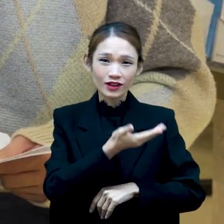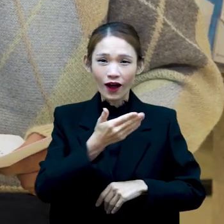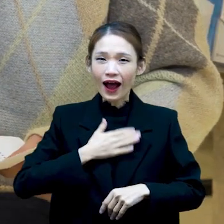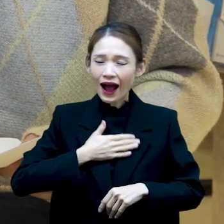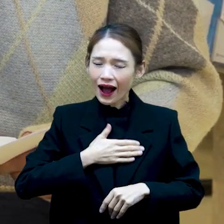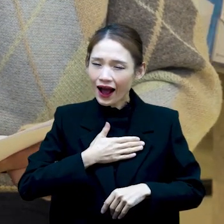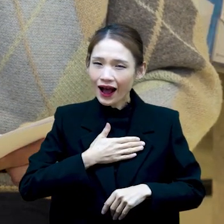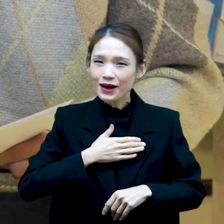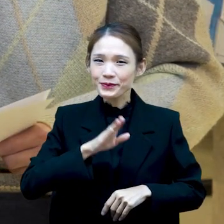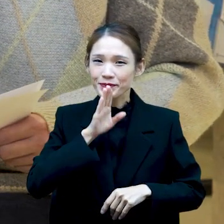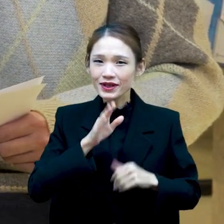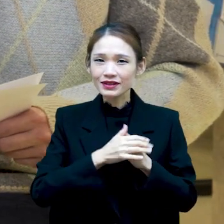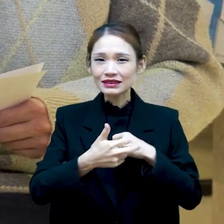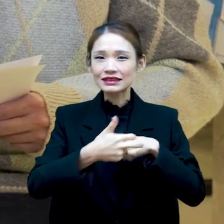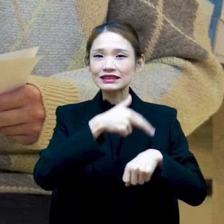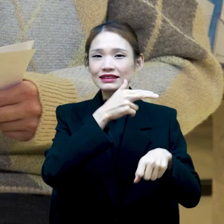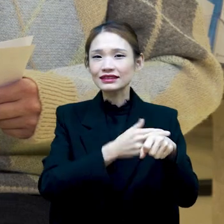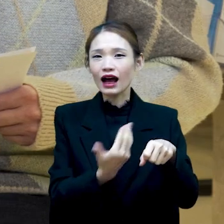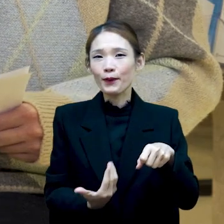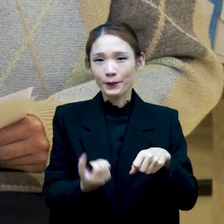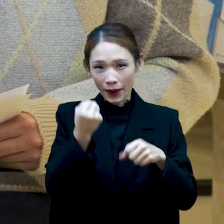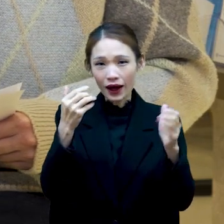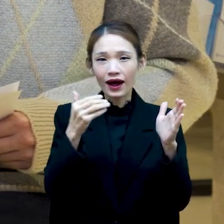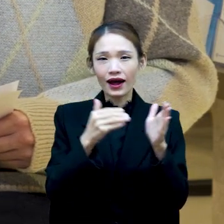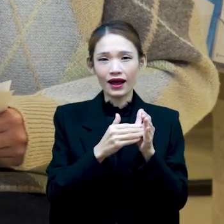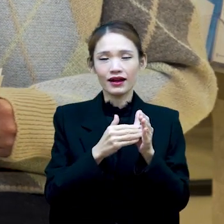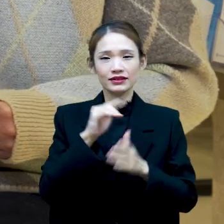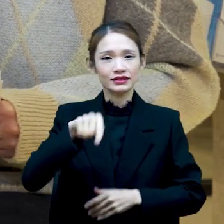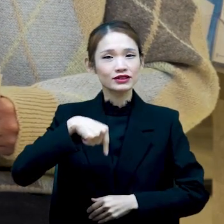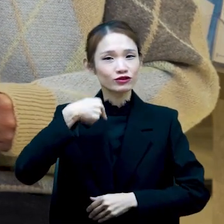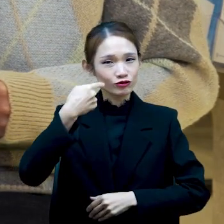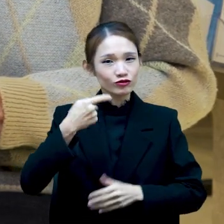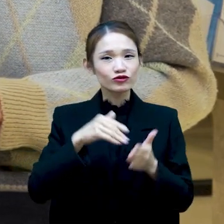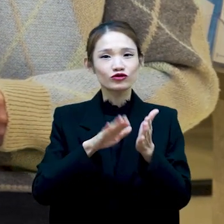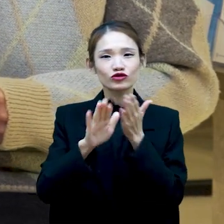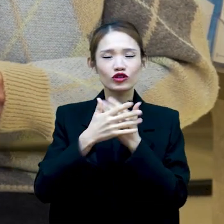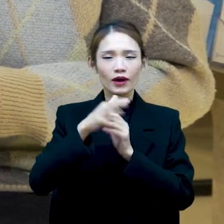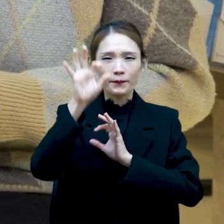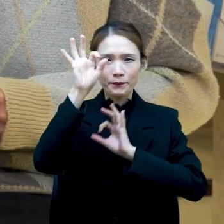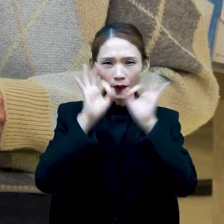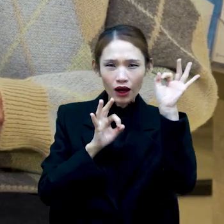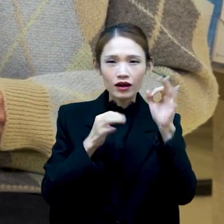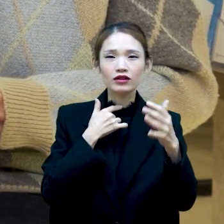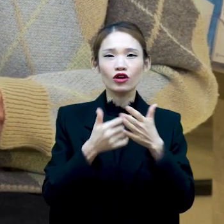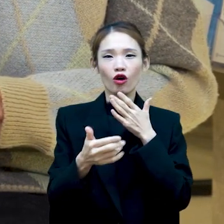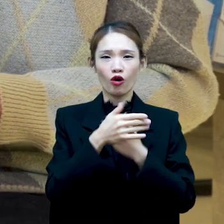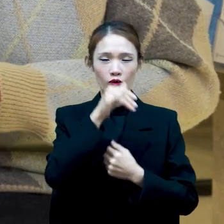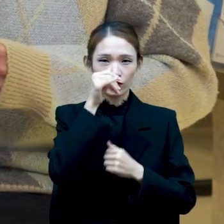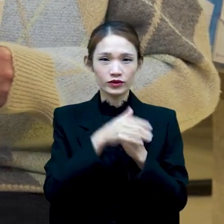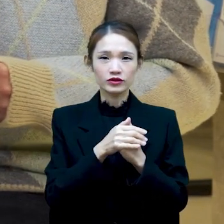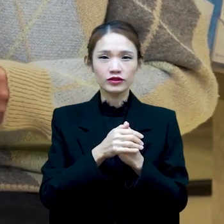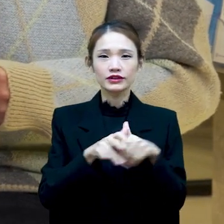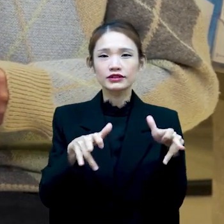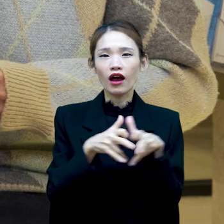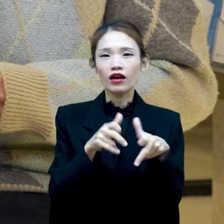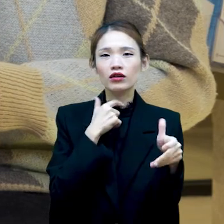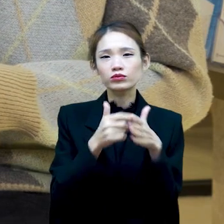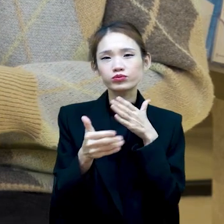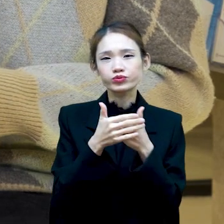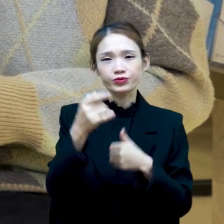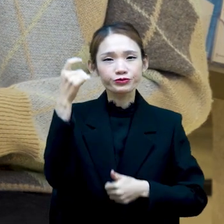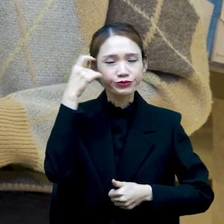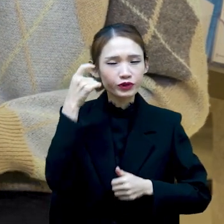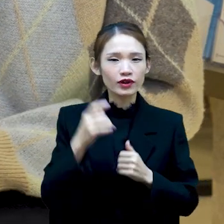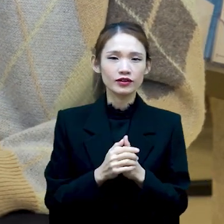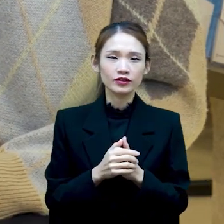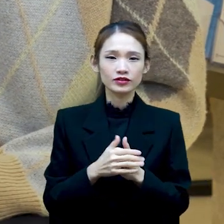레지던트를 다 아시겠지만 정말 이제 의사가 딱 된 거예요. 의사가 딱 되자마자 사고를 경험하시게 된 건데 어떻게 장애를 좀